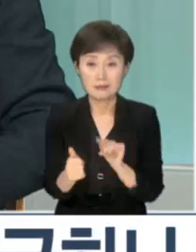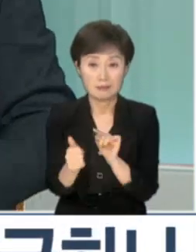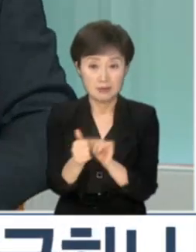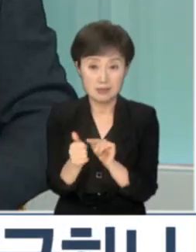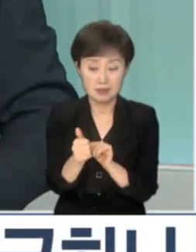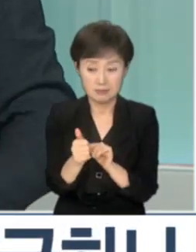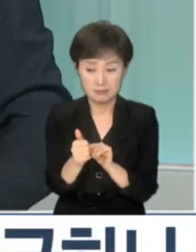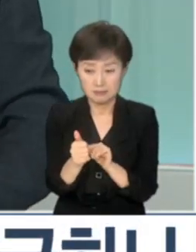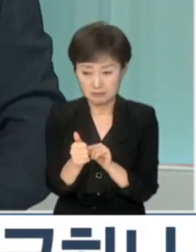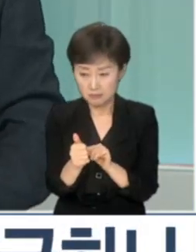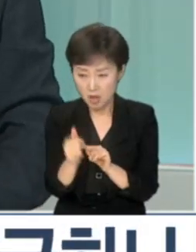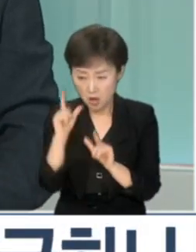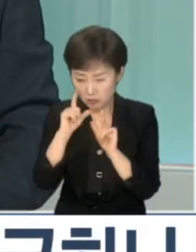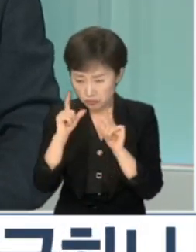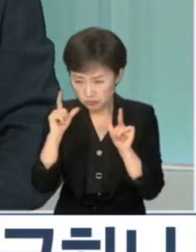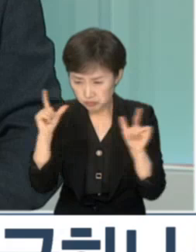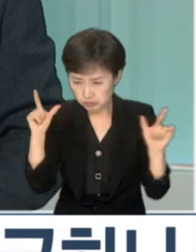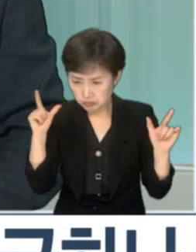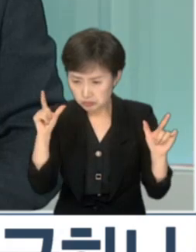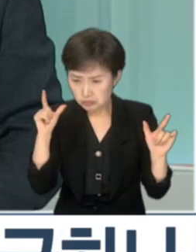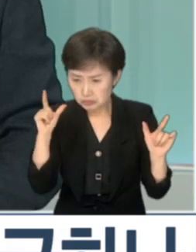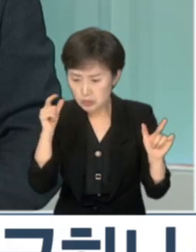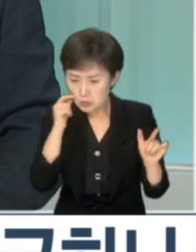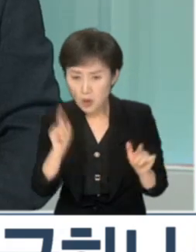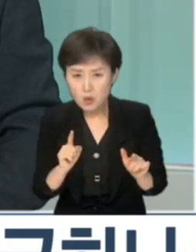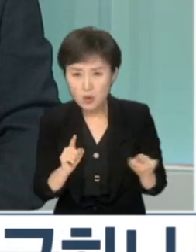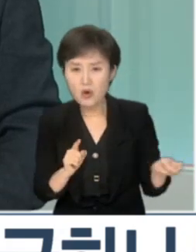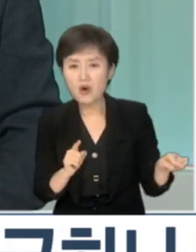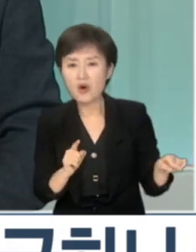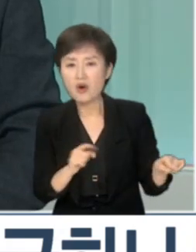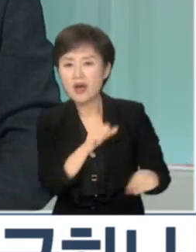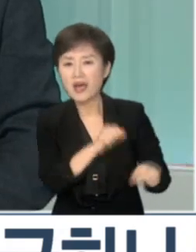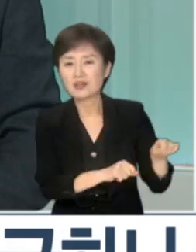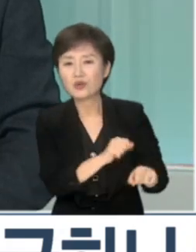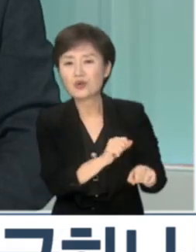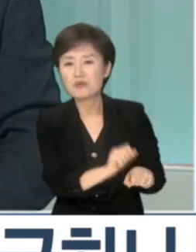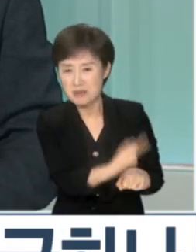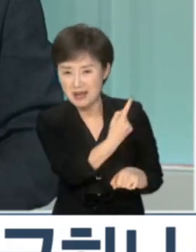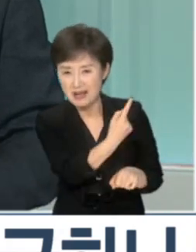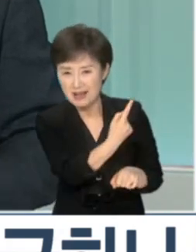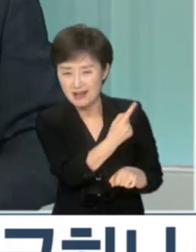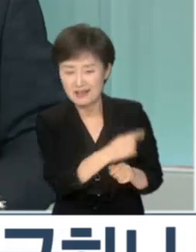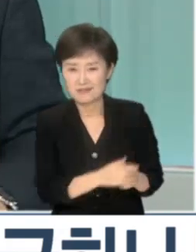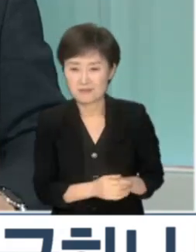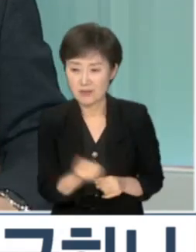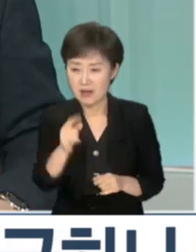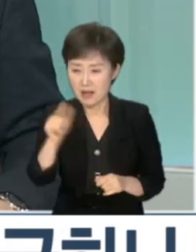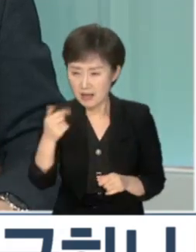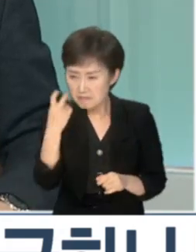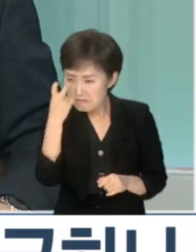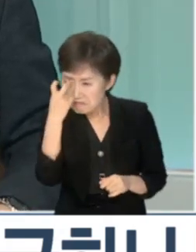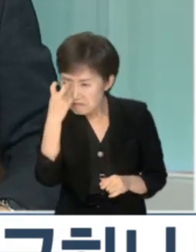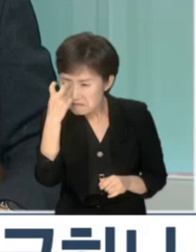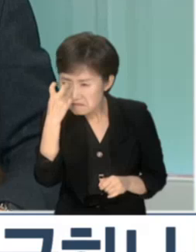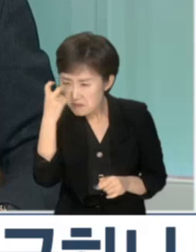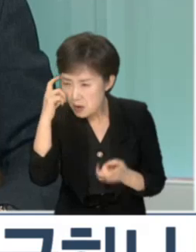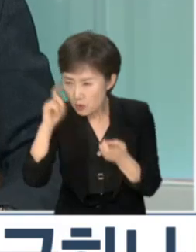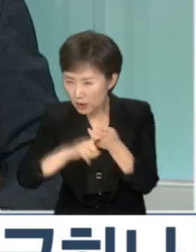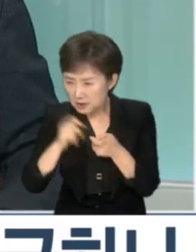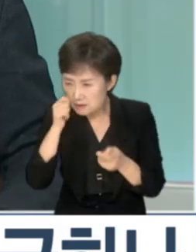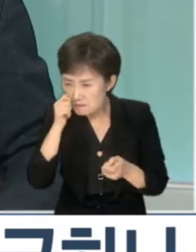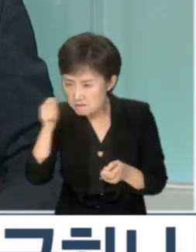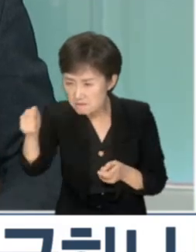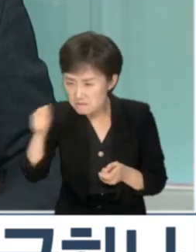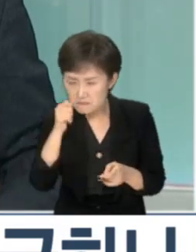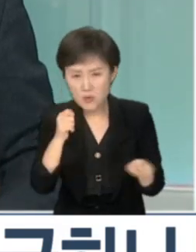사실 이렇게 만드는 것은 결국 야당입니다. 왜 이 한동훈 장관만 움직임에 대해서 그렇게 관심이 많고